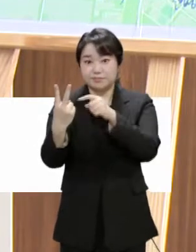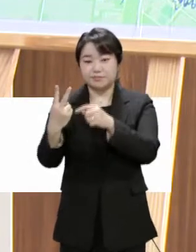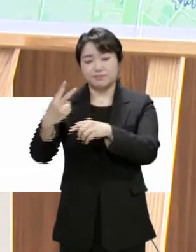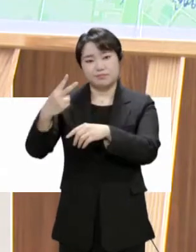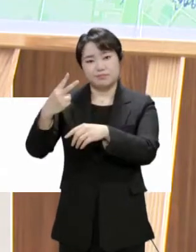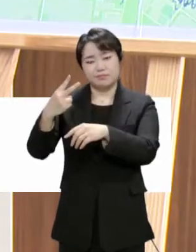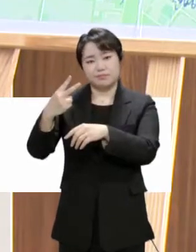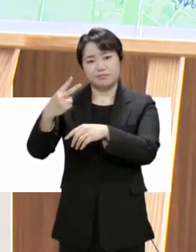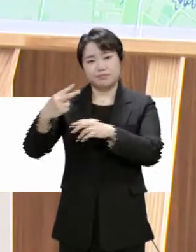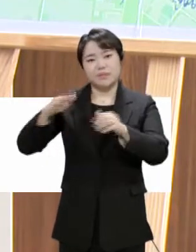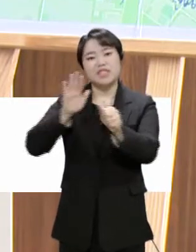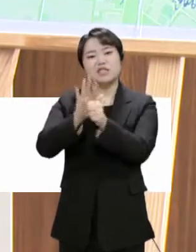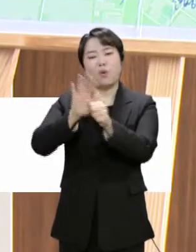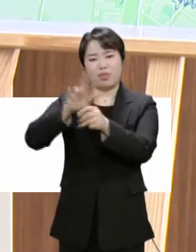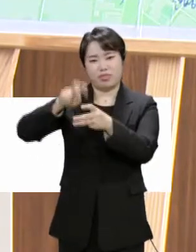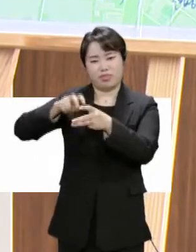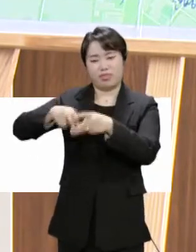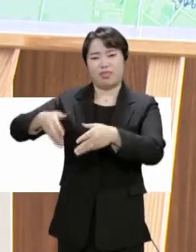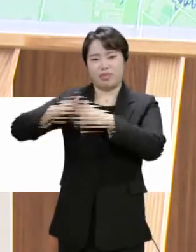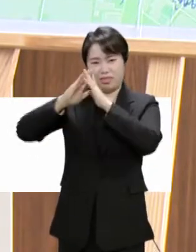건설. 이제 이게 핵심인데